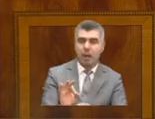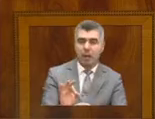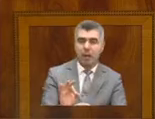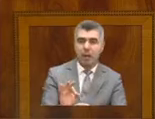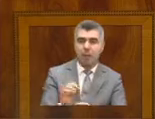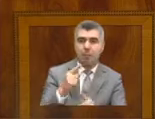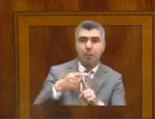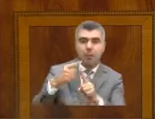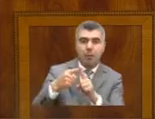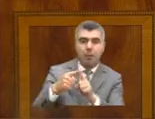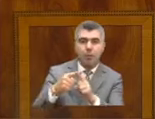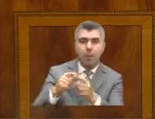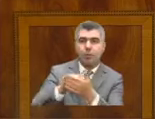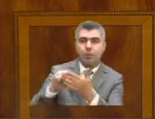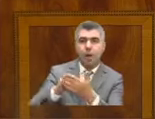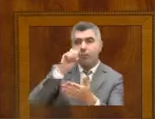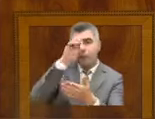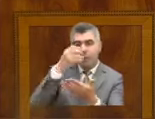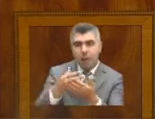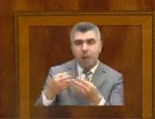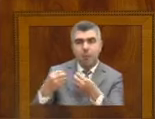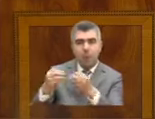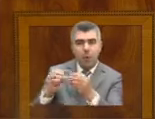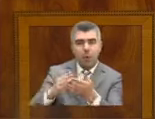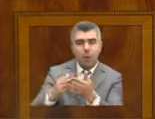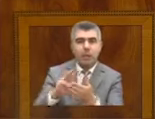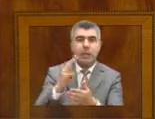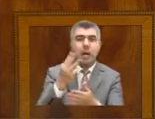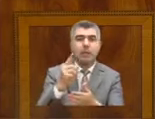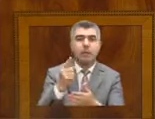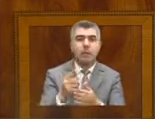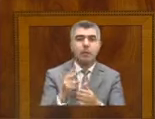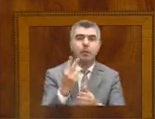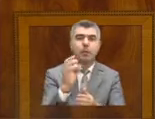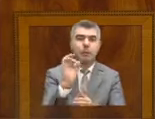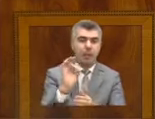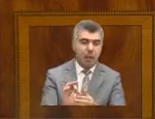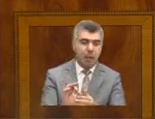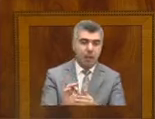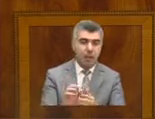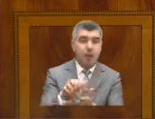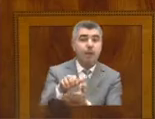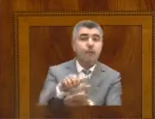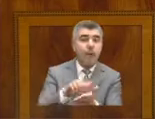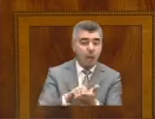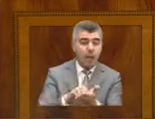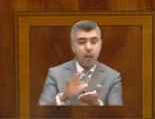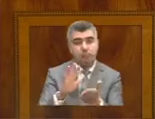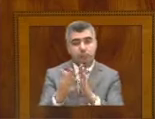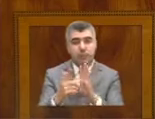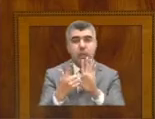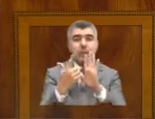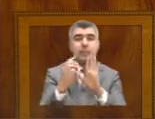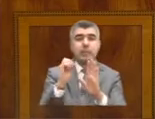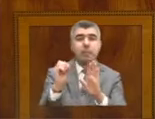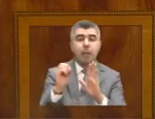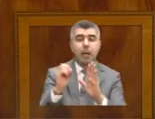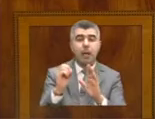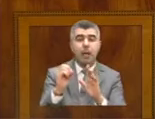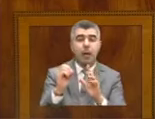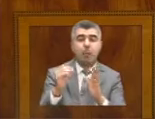الطلب الخارجي خارج الفوسفات ومشتقاته ب 3.2%، محصول زراعي في حدود 70 مليون